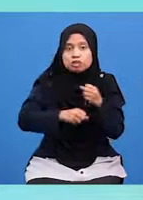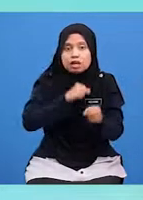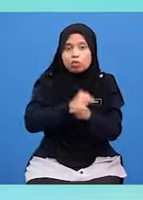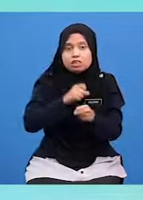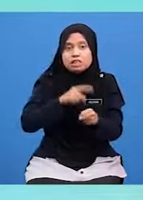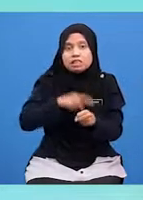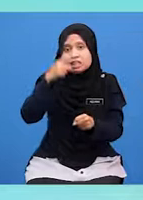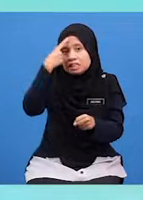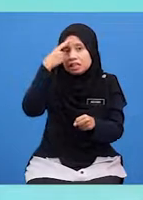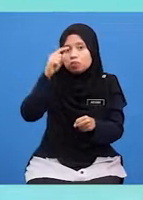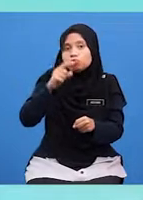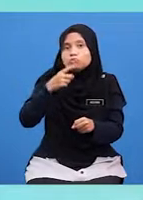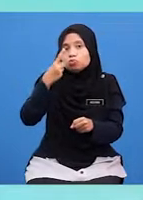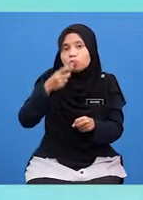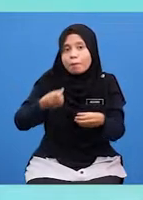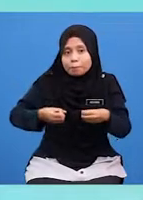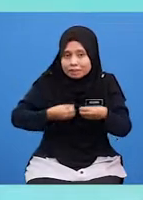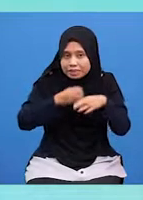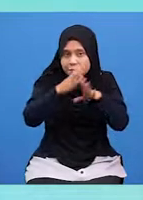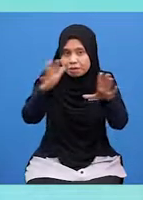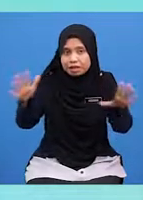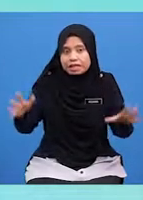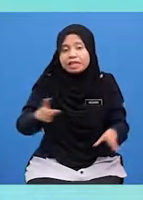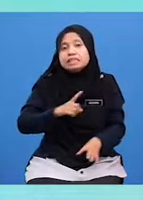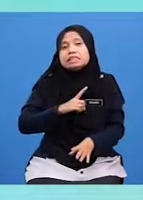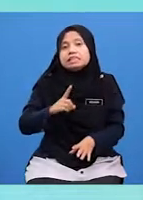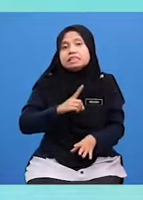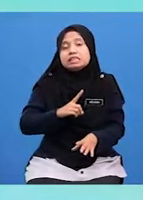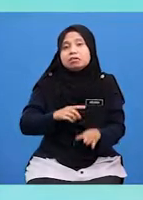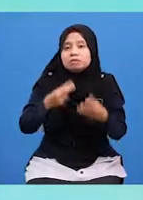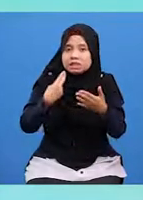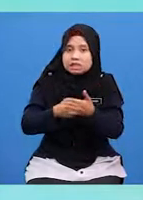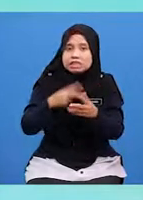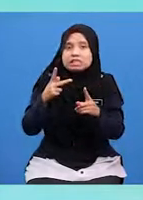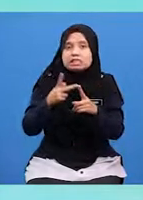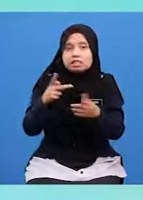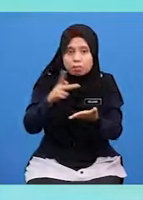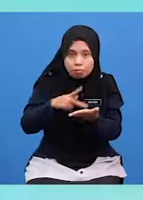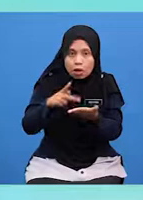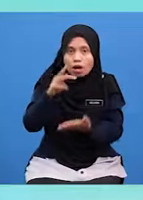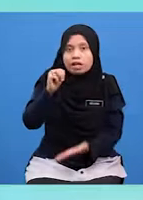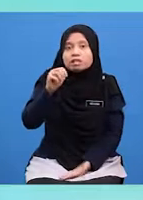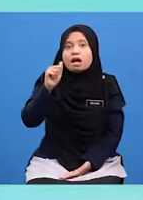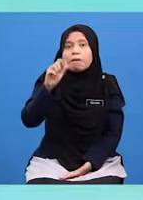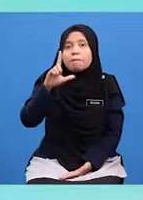berada di India untuk menyebarkan agama Islam sehingga Kepulauan Maldif.